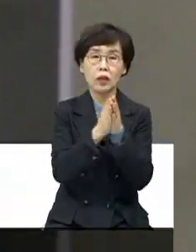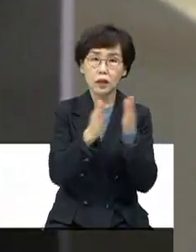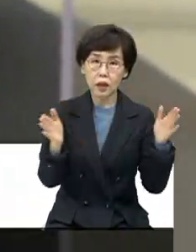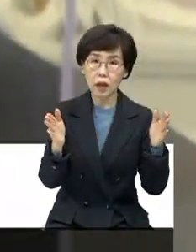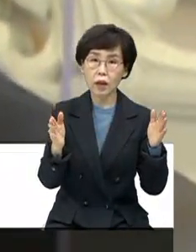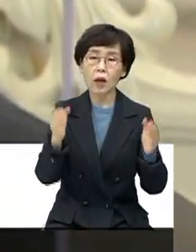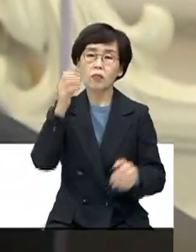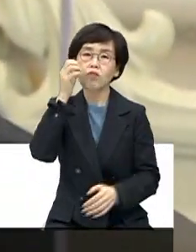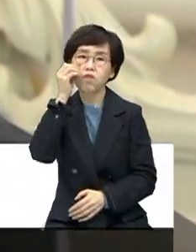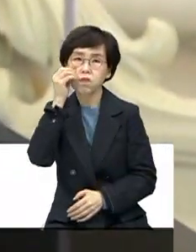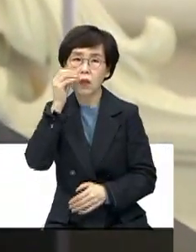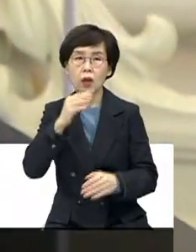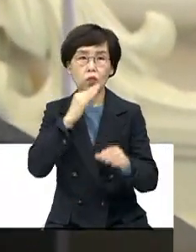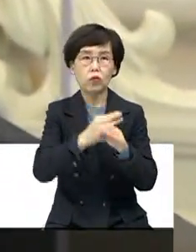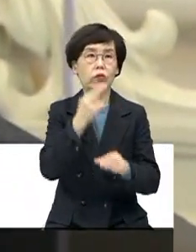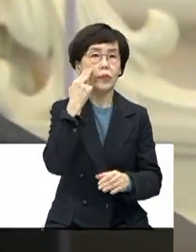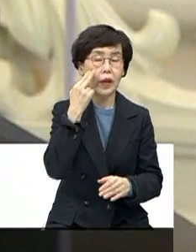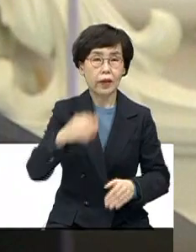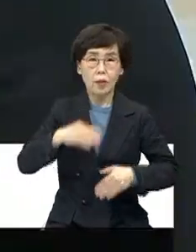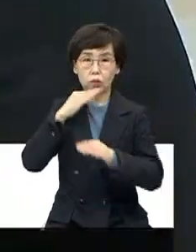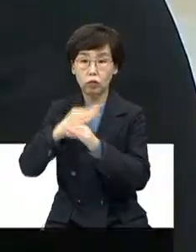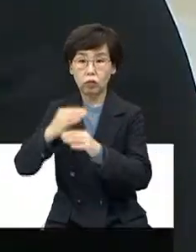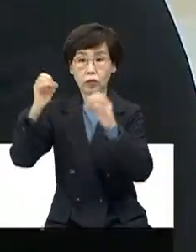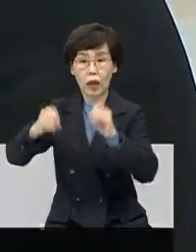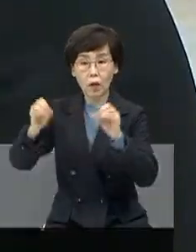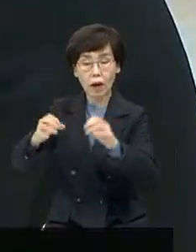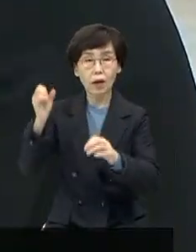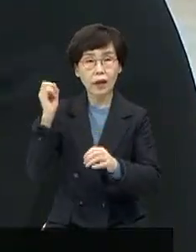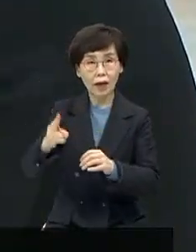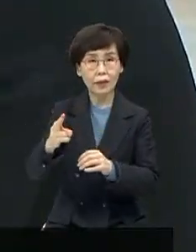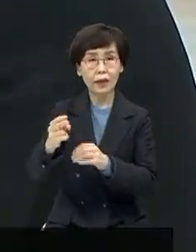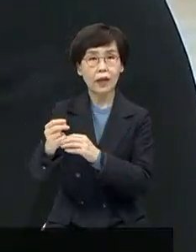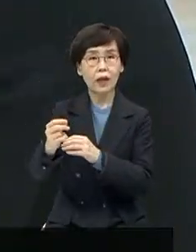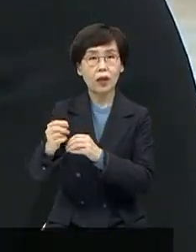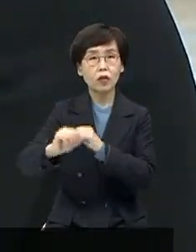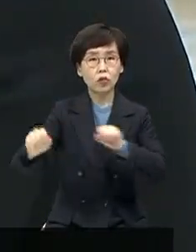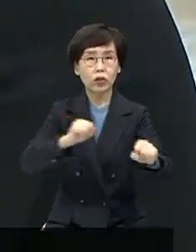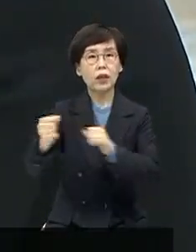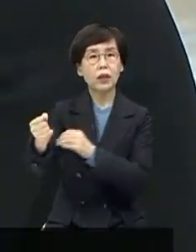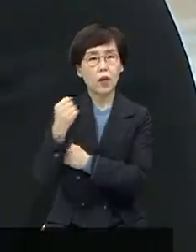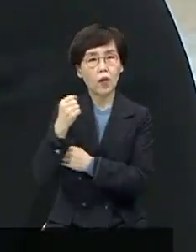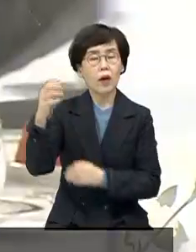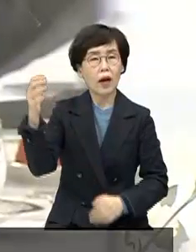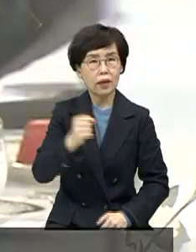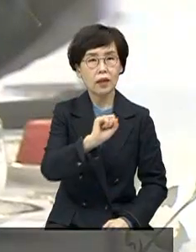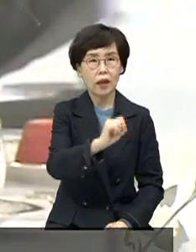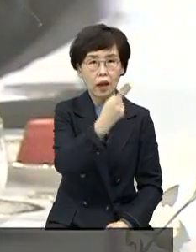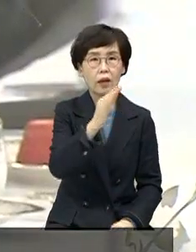정체 상태에 놓인 북미, 남북 대화가 다시 추진력을 가질 수 있는 계기가 될 걸로